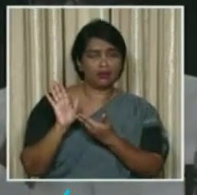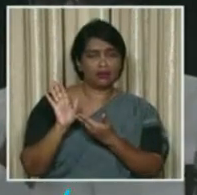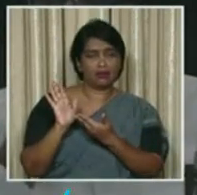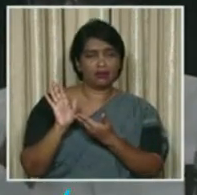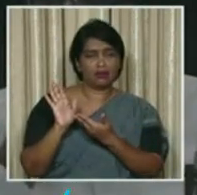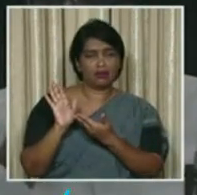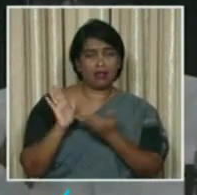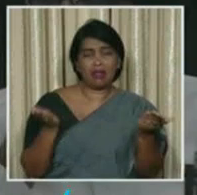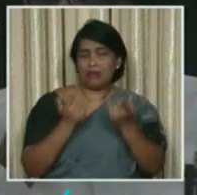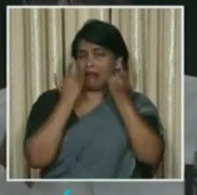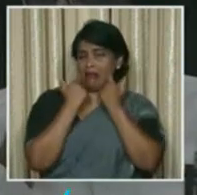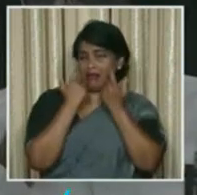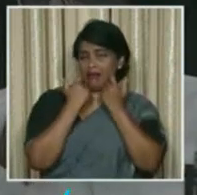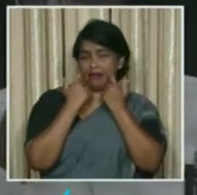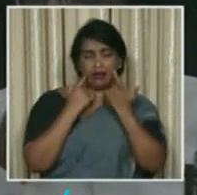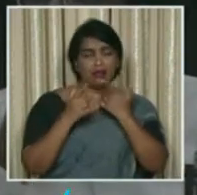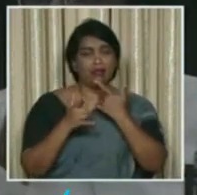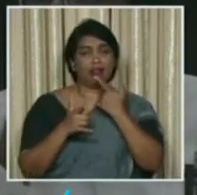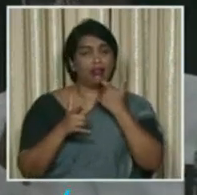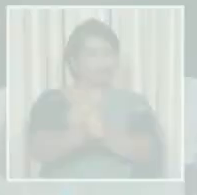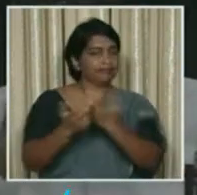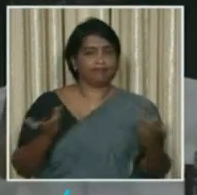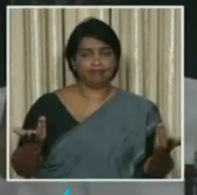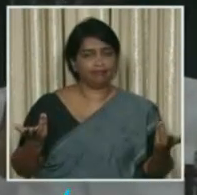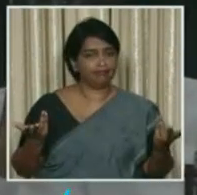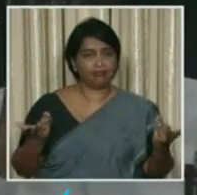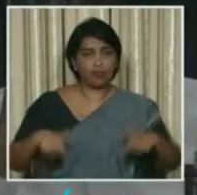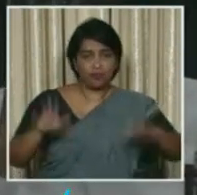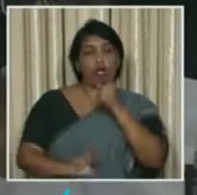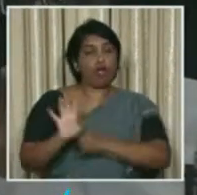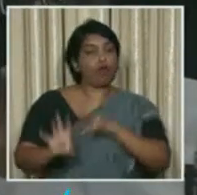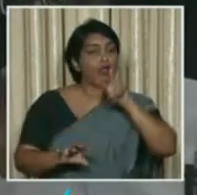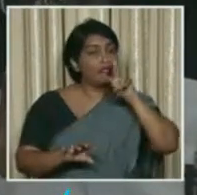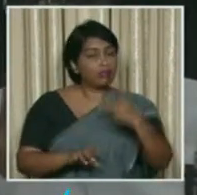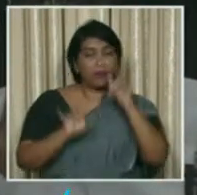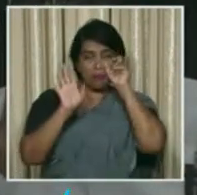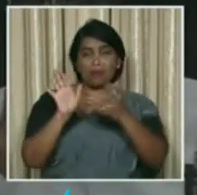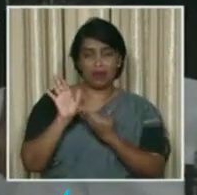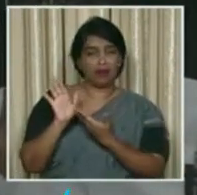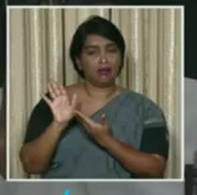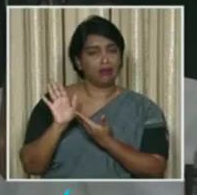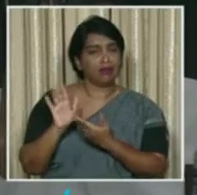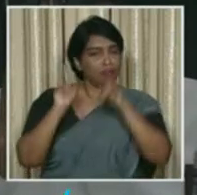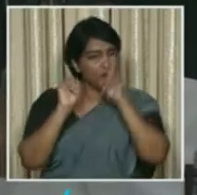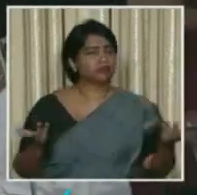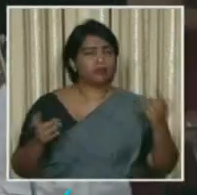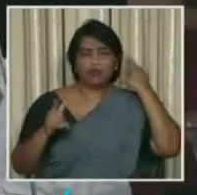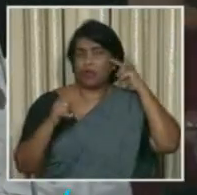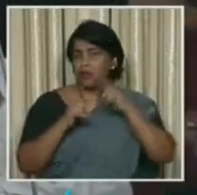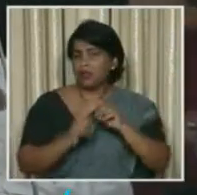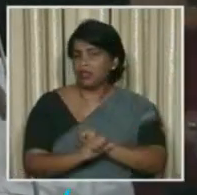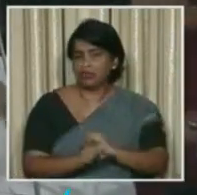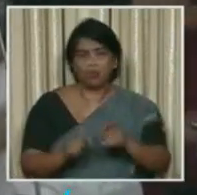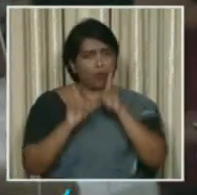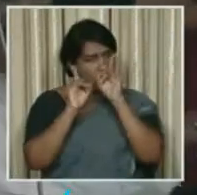මරණ කතාව ළමයි අඬනවා වතු අධිකාරියට තාම යව ඇරස් කරන තාම අත්තරු කර ගත්ත නෑ මේ මරණ කතානායකතුමා මේ ජාතික අපරාධේ මේව